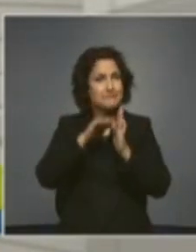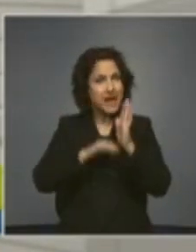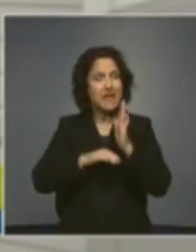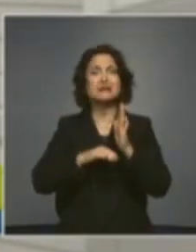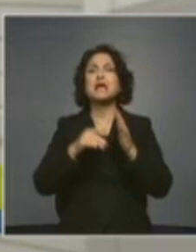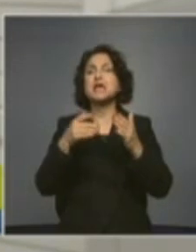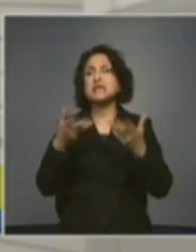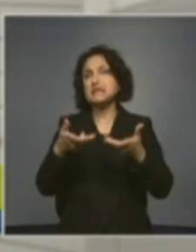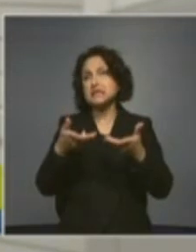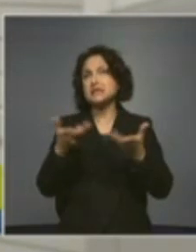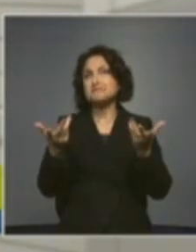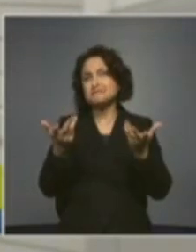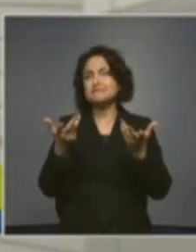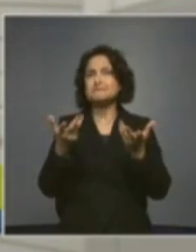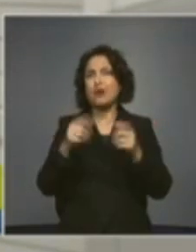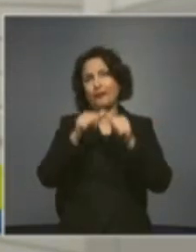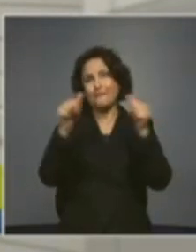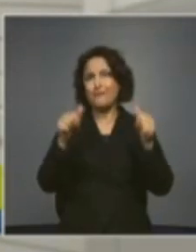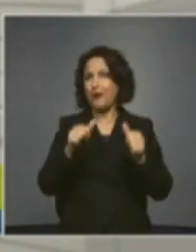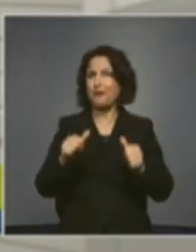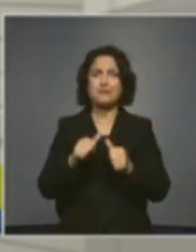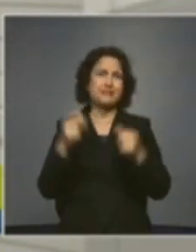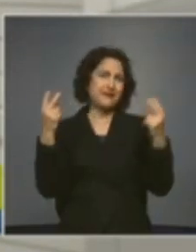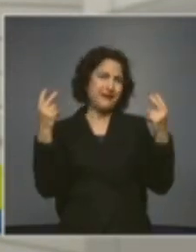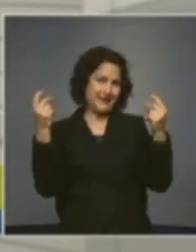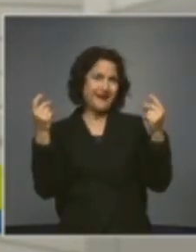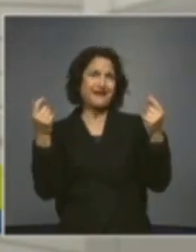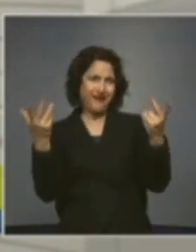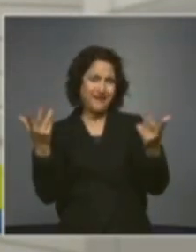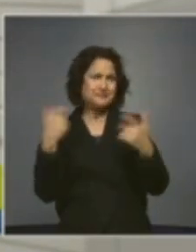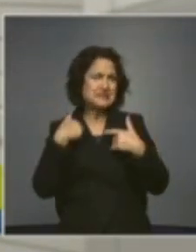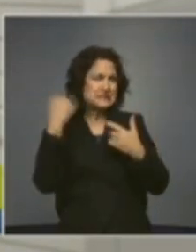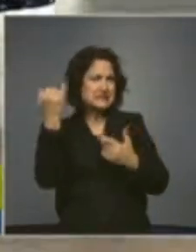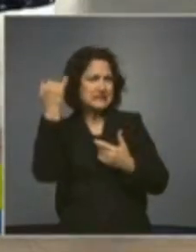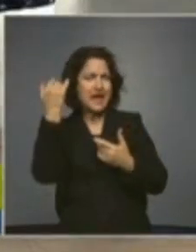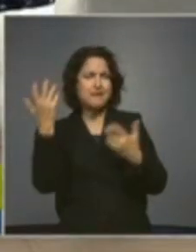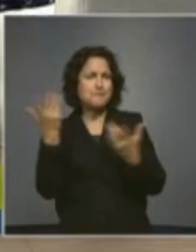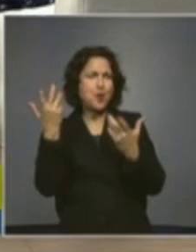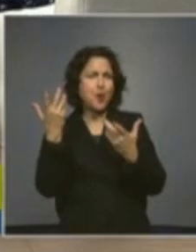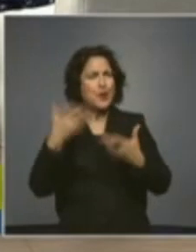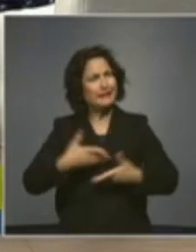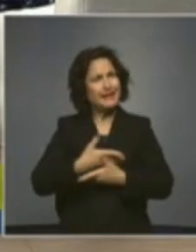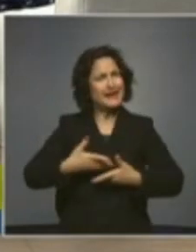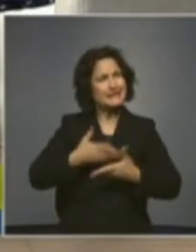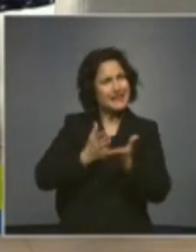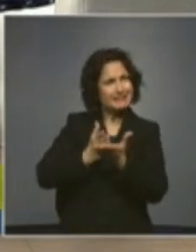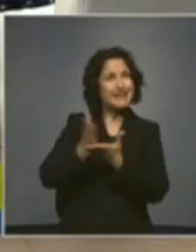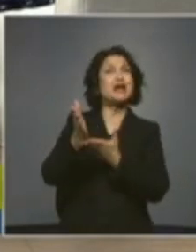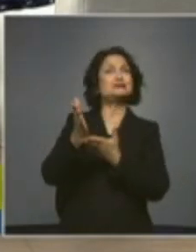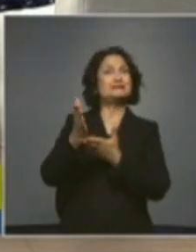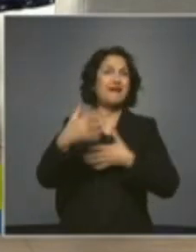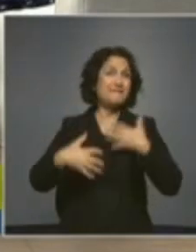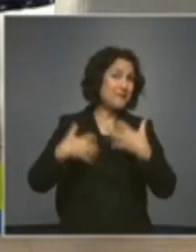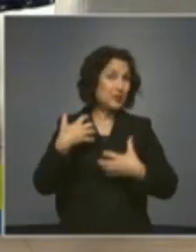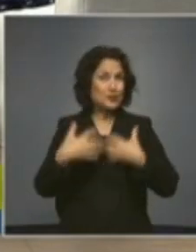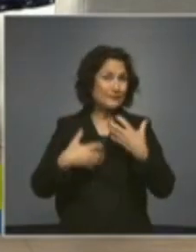не е представена под формата на игра и си просто в моята глава изникна идеята как аз мога по един интересен и вълнуващ начин да представя нещо, което